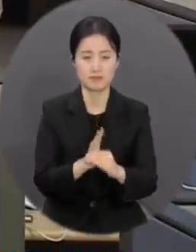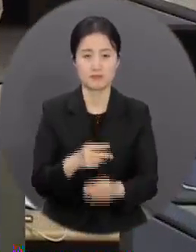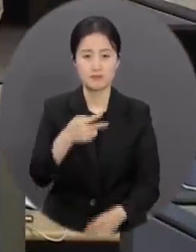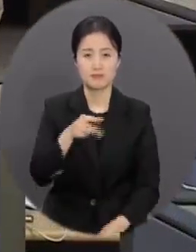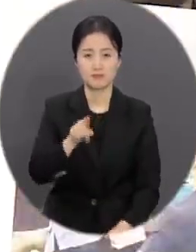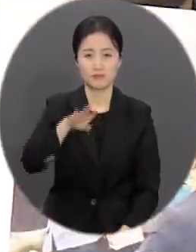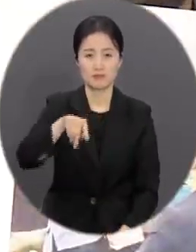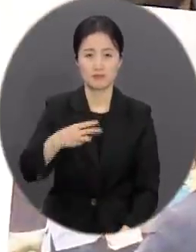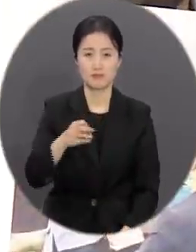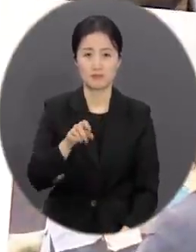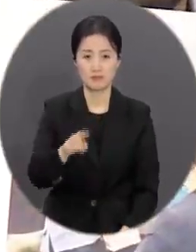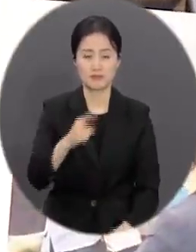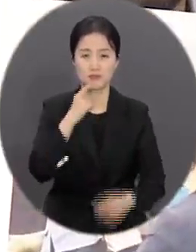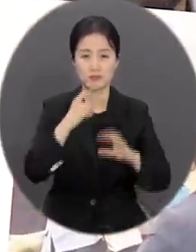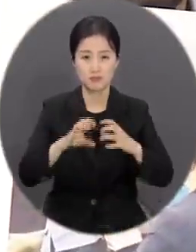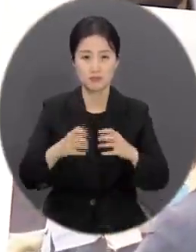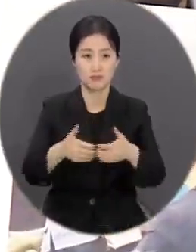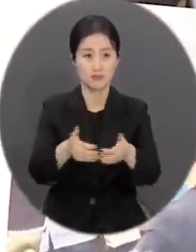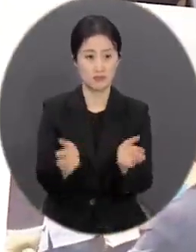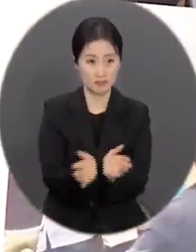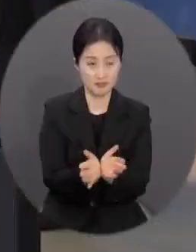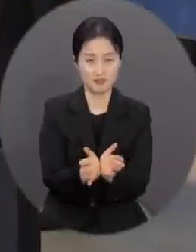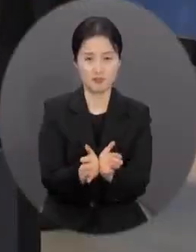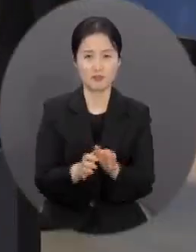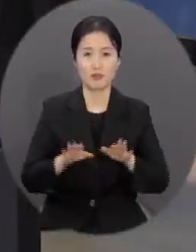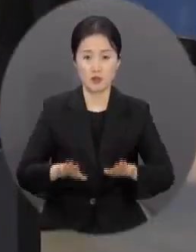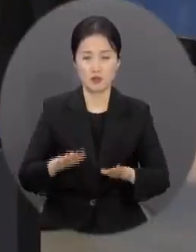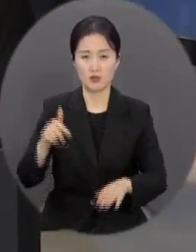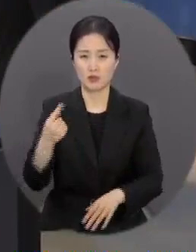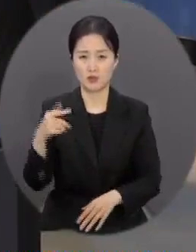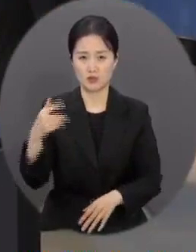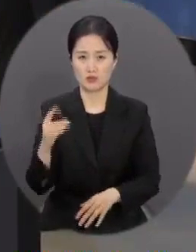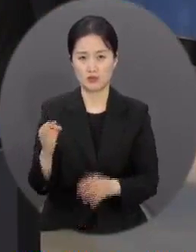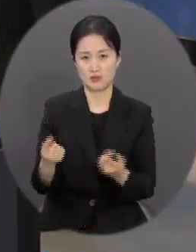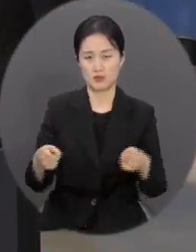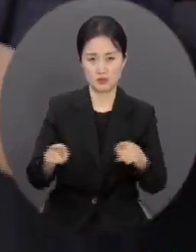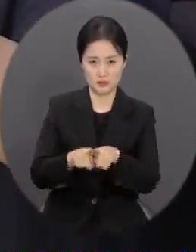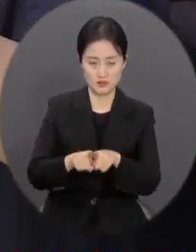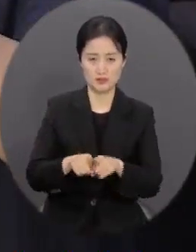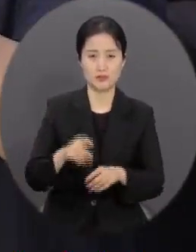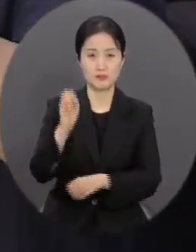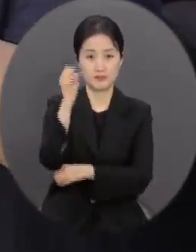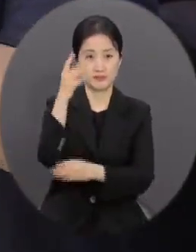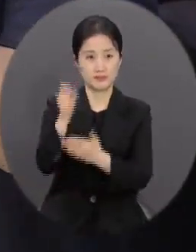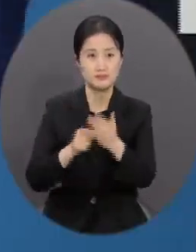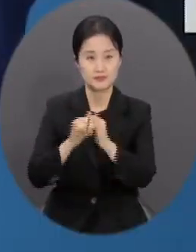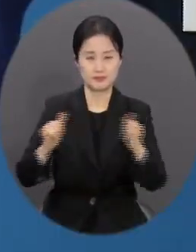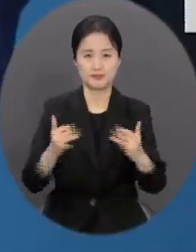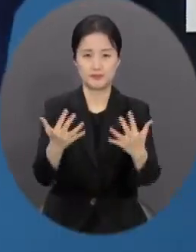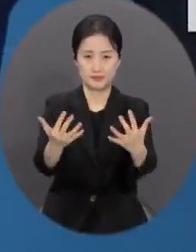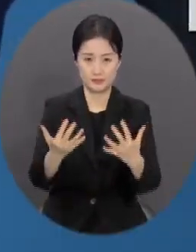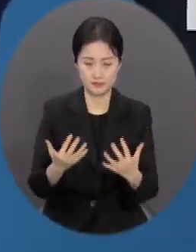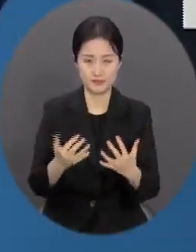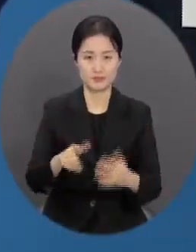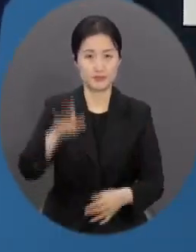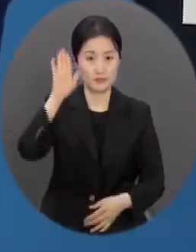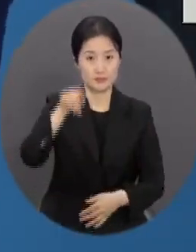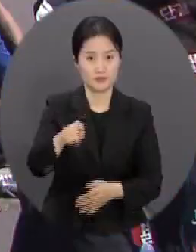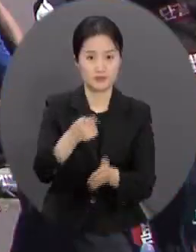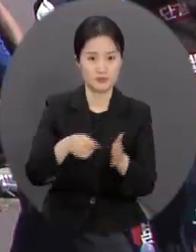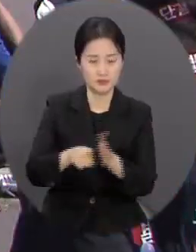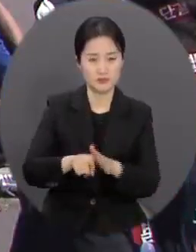국회의원단은 오늘 국회 소통관에서 한국노총과 공동 기자회견을 열고 진상조사 등 후속 대응에 나서겠다고